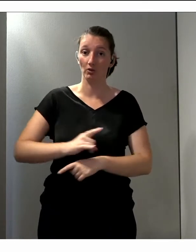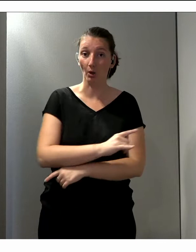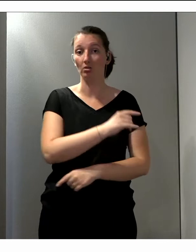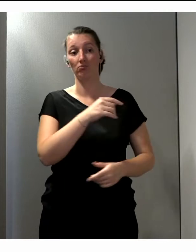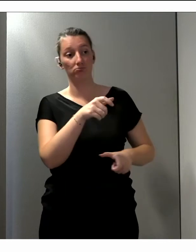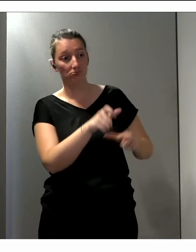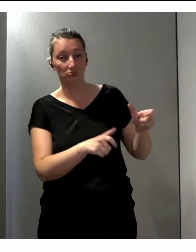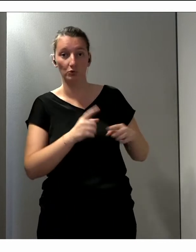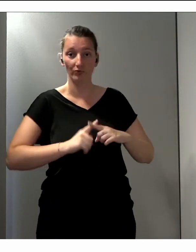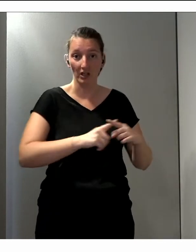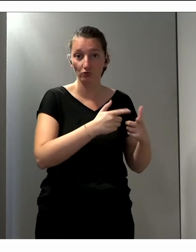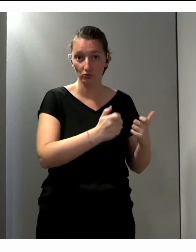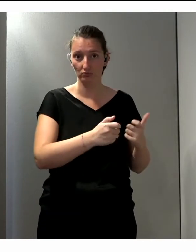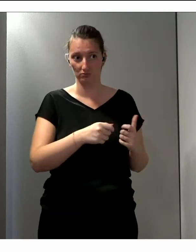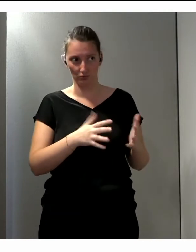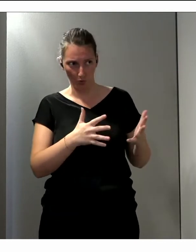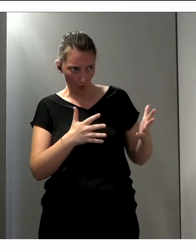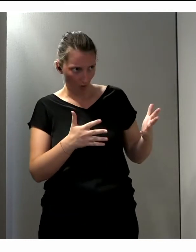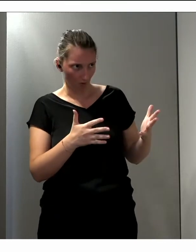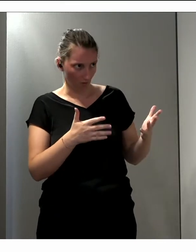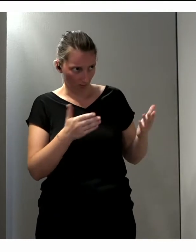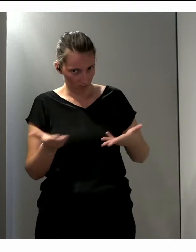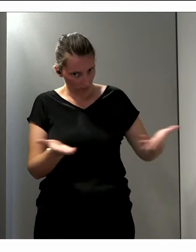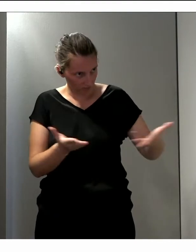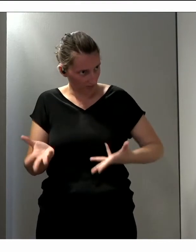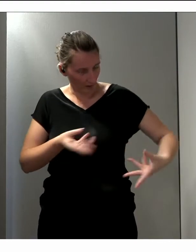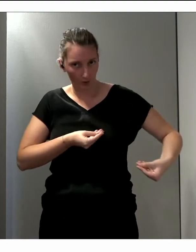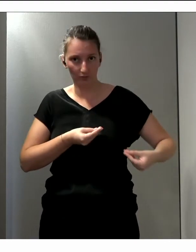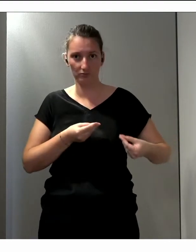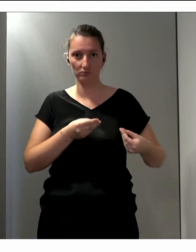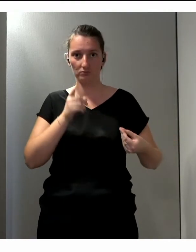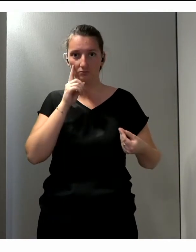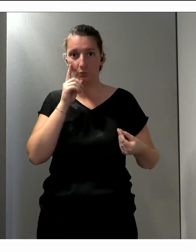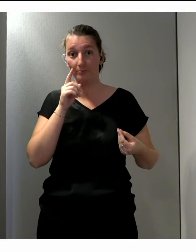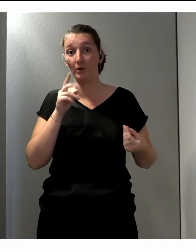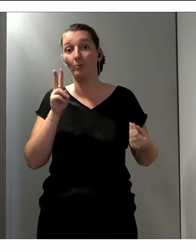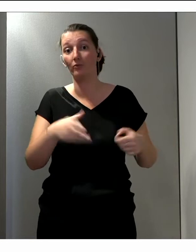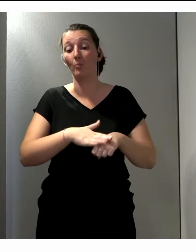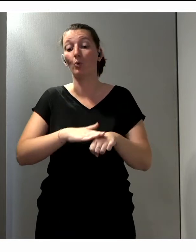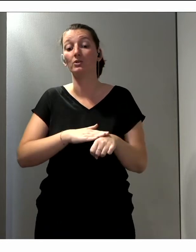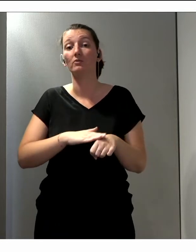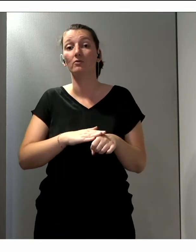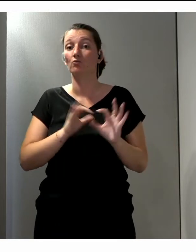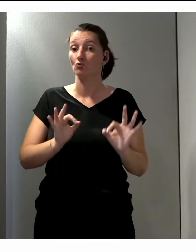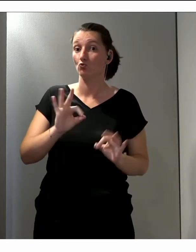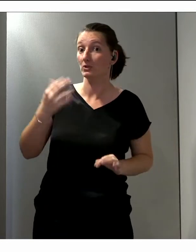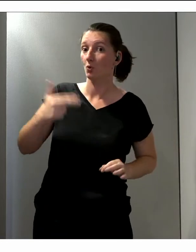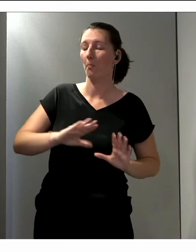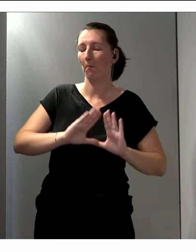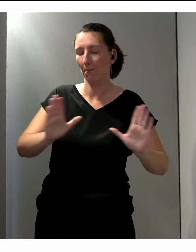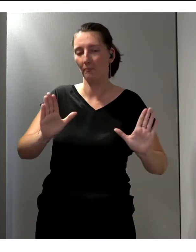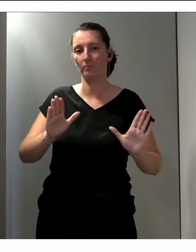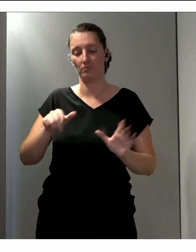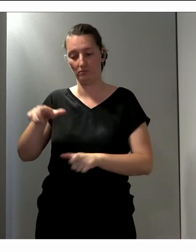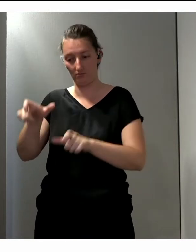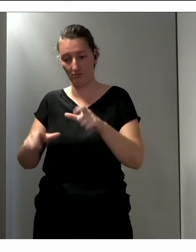nombre de résistances pour l'accueil de nos publics qui, objectivement, n'est pas toujours de façon fondée, mais enfin c'est une réalité, avec leur statut de détenu, parfois de détenu